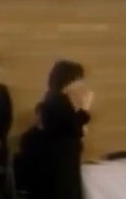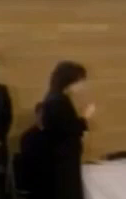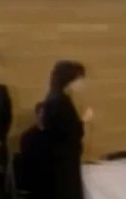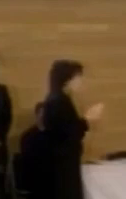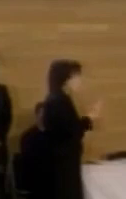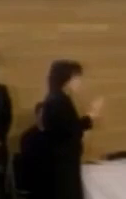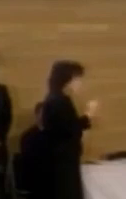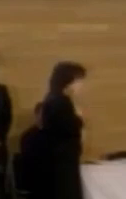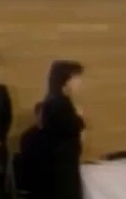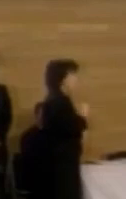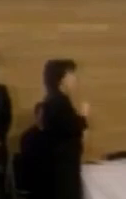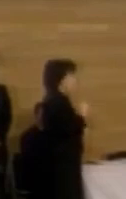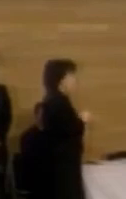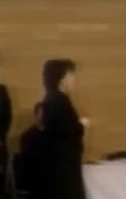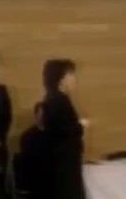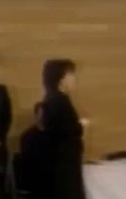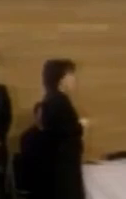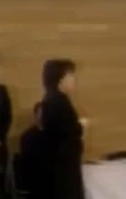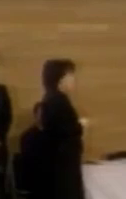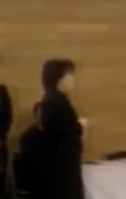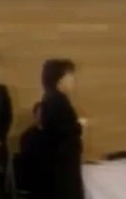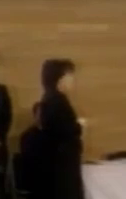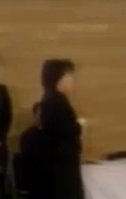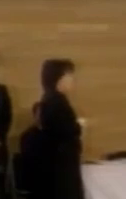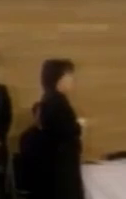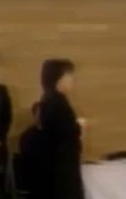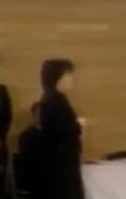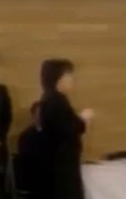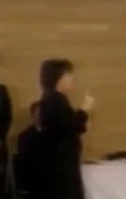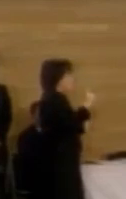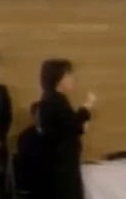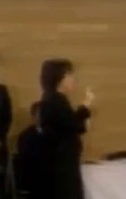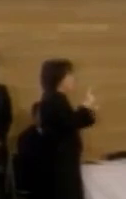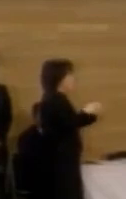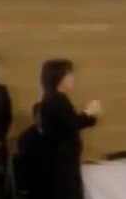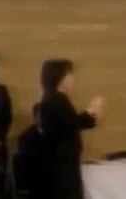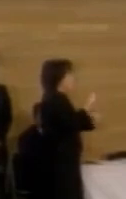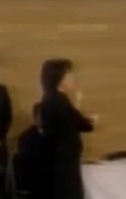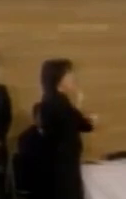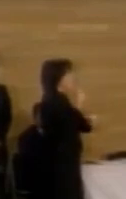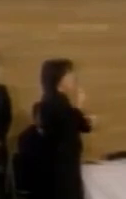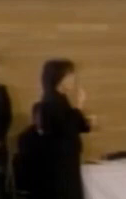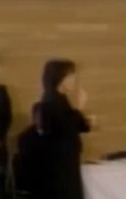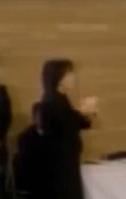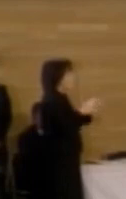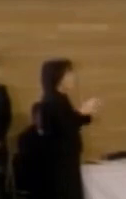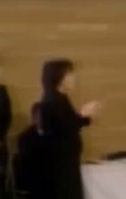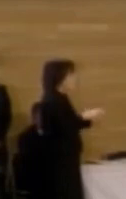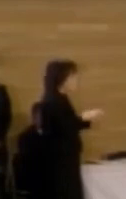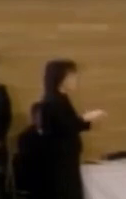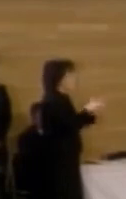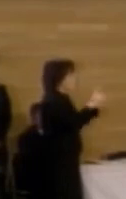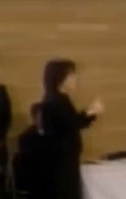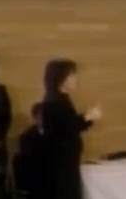こんな日が来るなんて、11年前は想像すらしていませんでした。